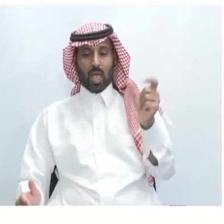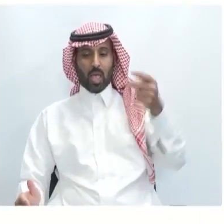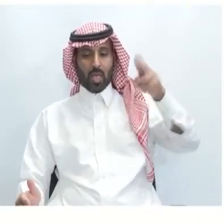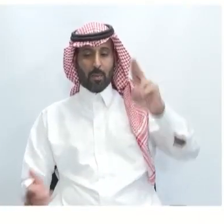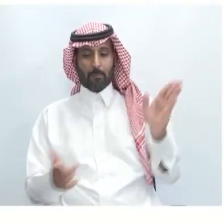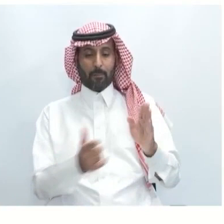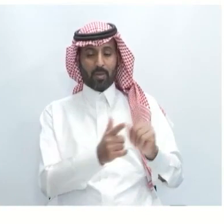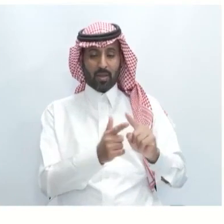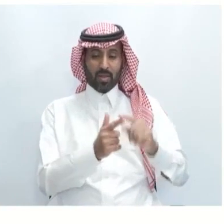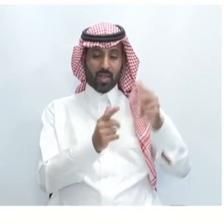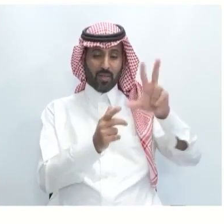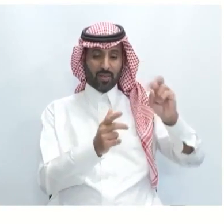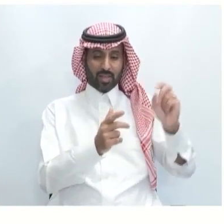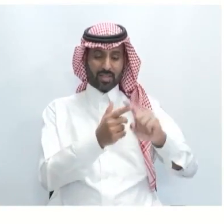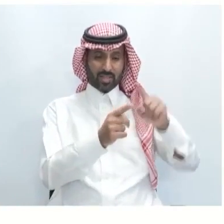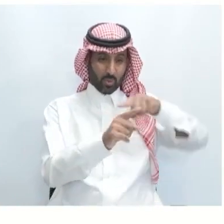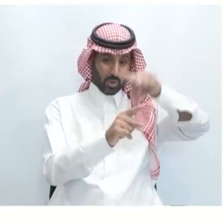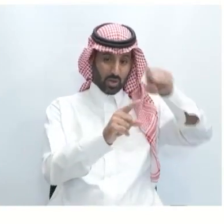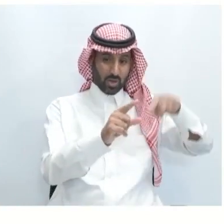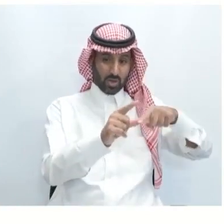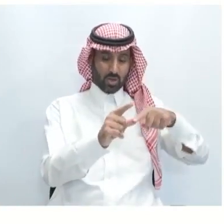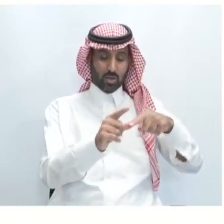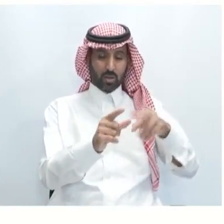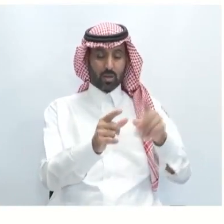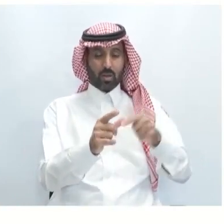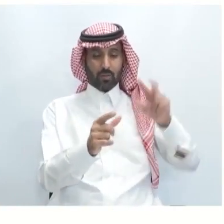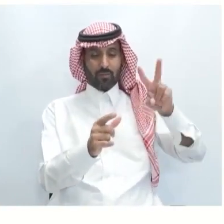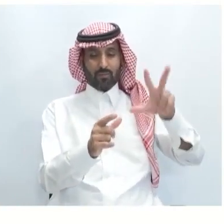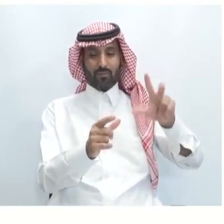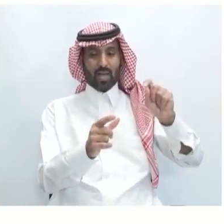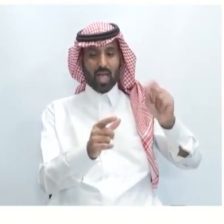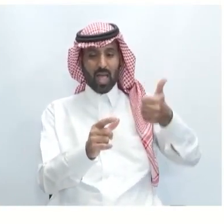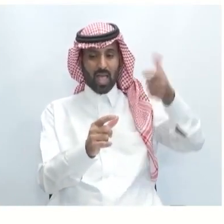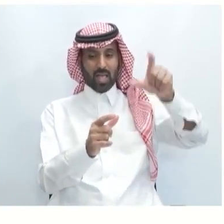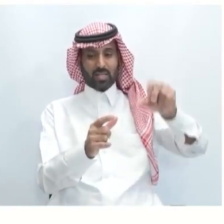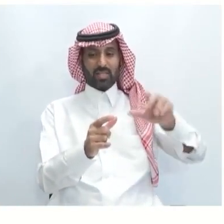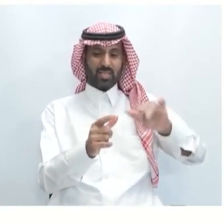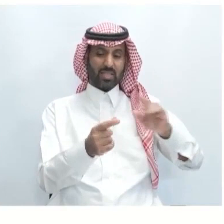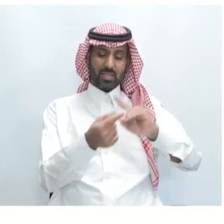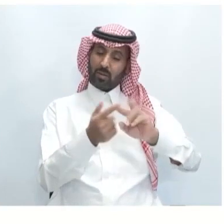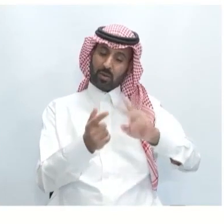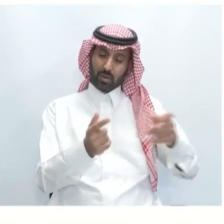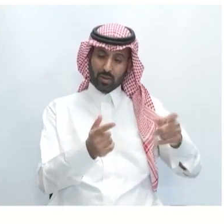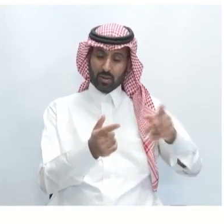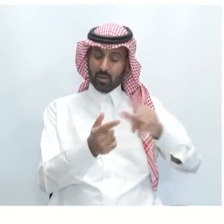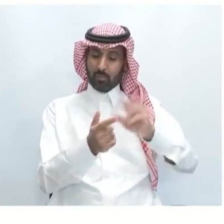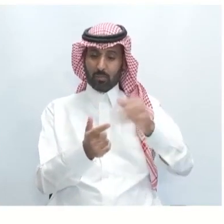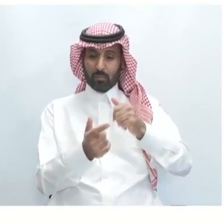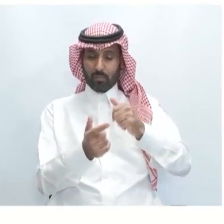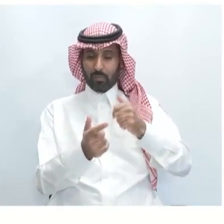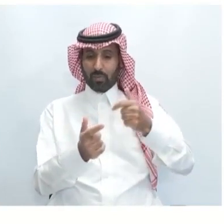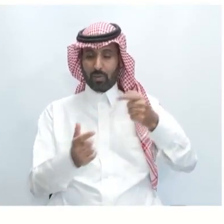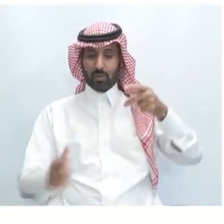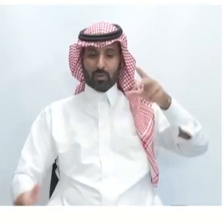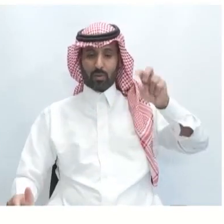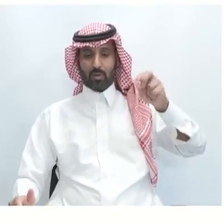هنا يحتوي على حلقه اذا في الفالين شبيه بالالين وهو غير قطبي لوجود مجموعه السي اتش 3 اذا غير